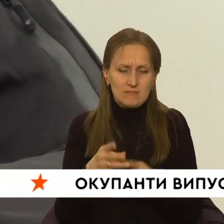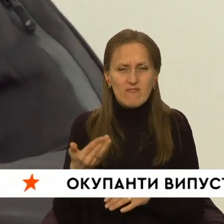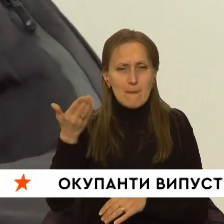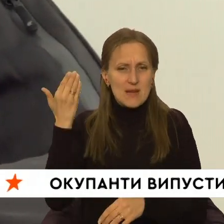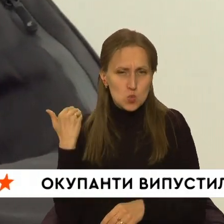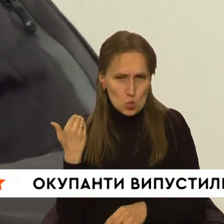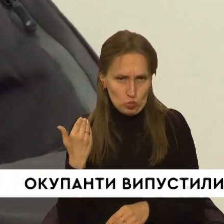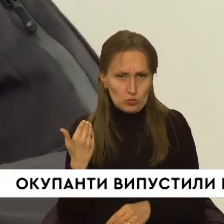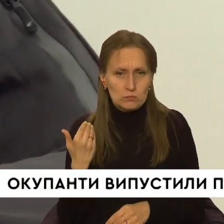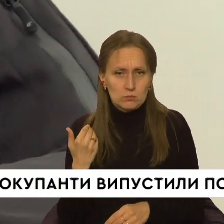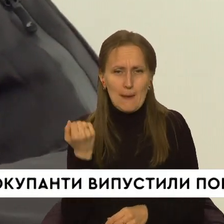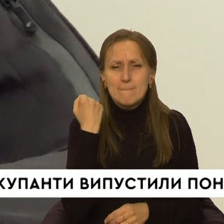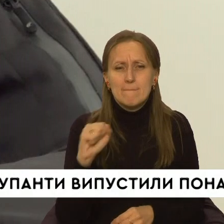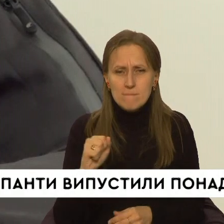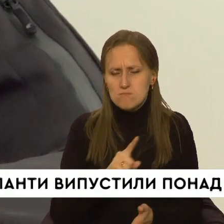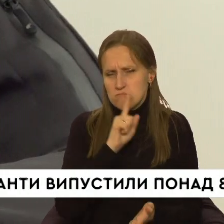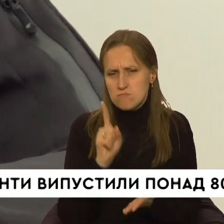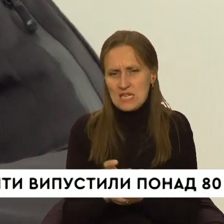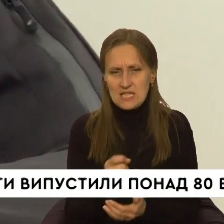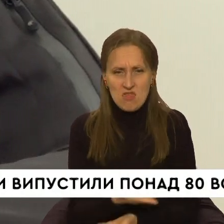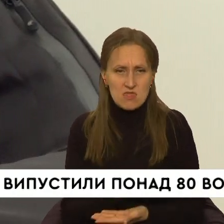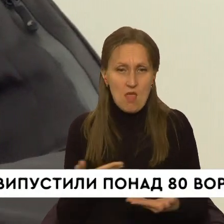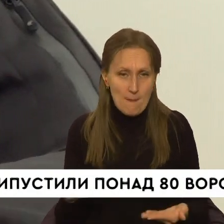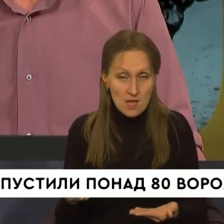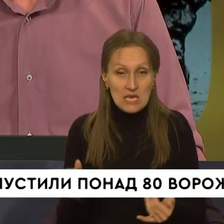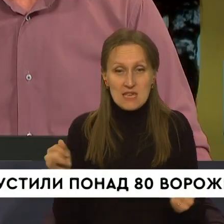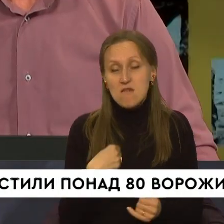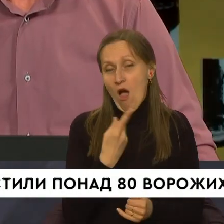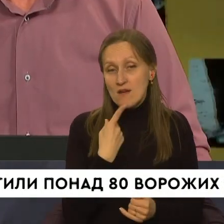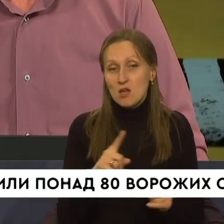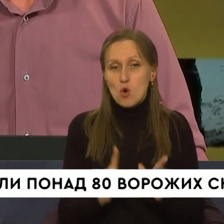минулому. Перемога буде обов'язково за нами. І я